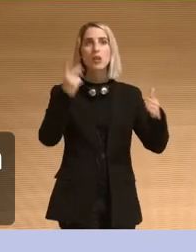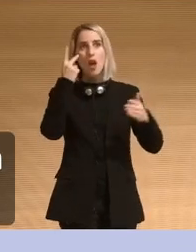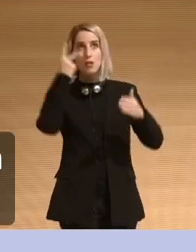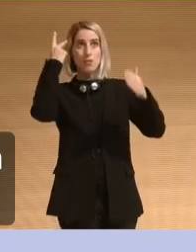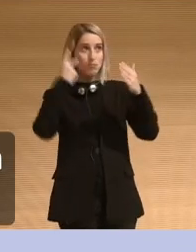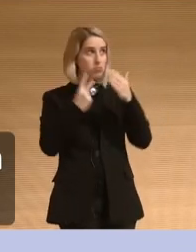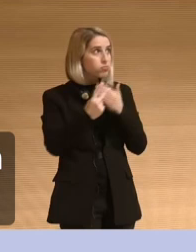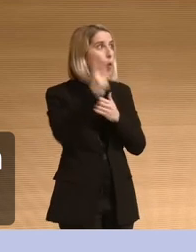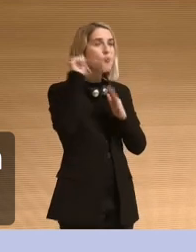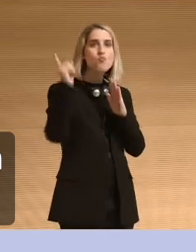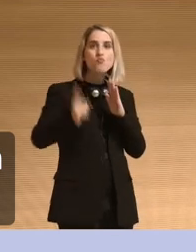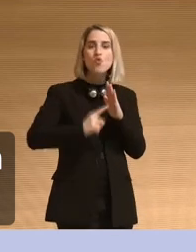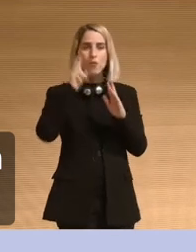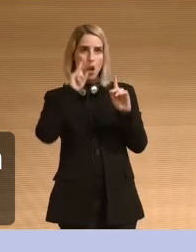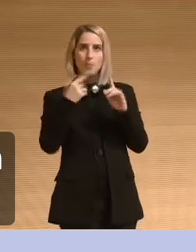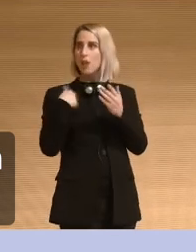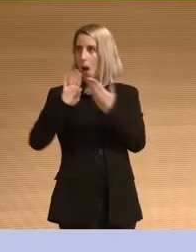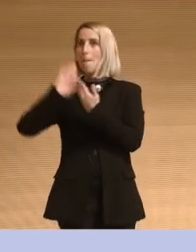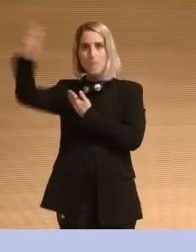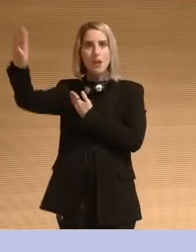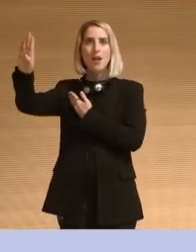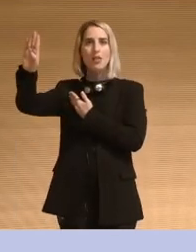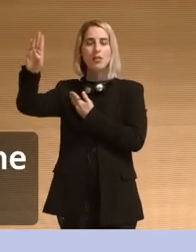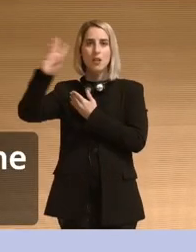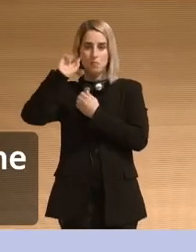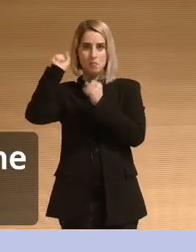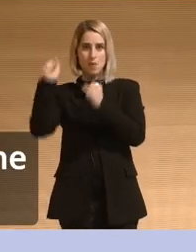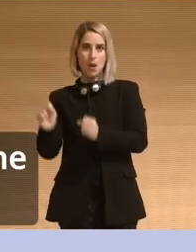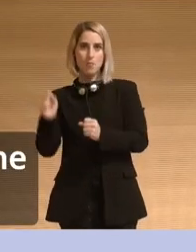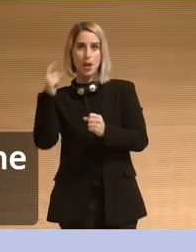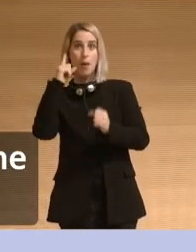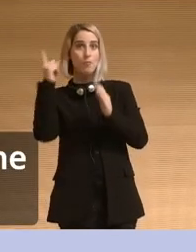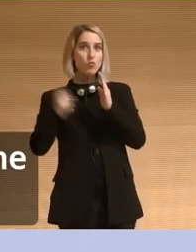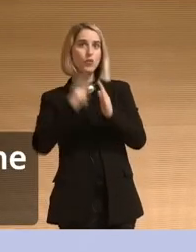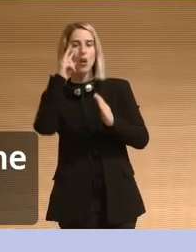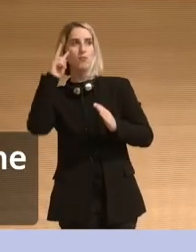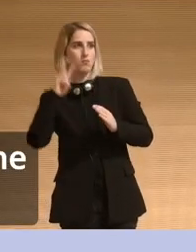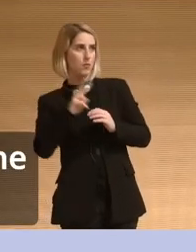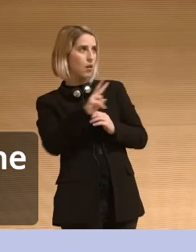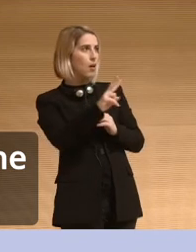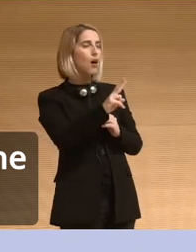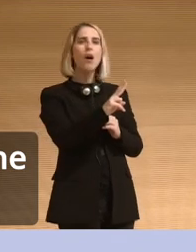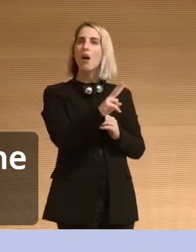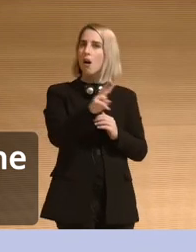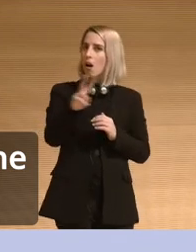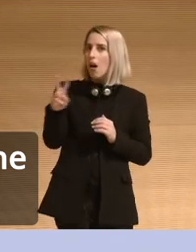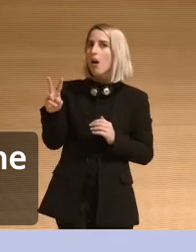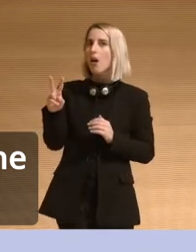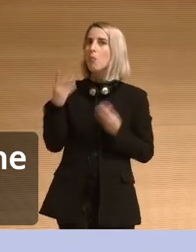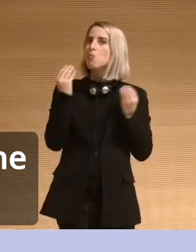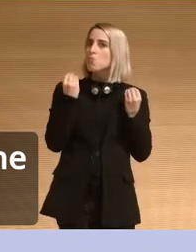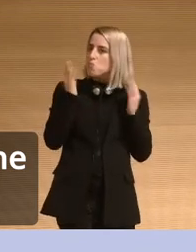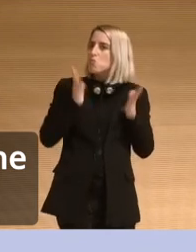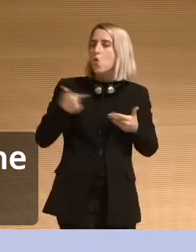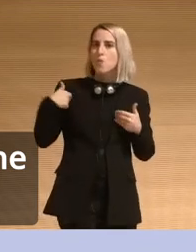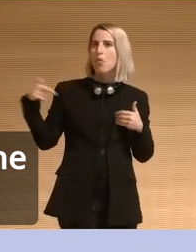για πρώτη φορά εδώ μέσα, παρότι μένουμε απέναντι. Και διαπιστώσαμε ότι μπορούμε να είμαστε εδώ μέσα, να